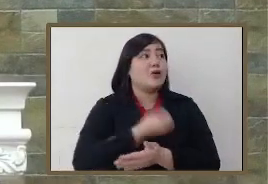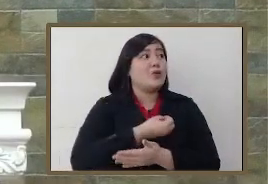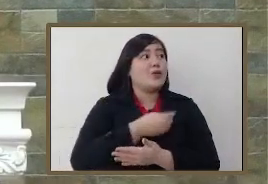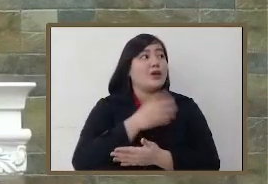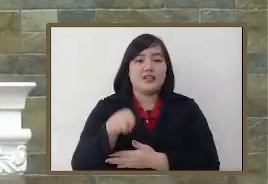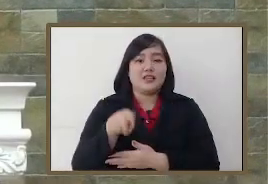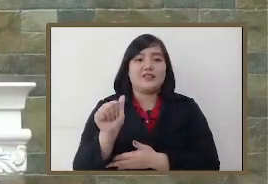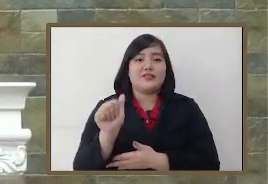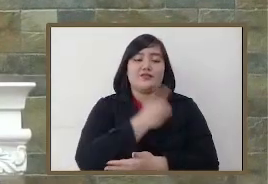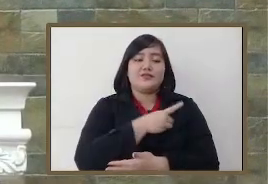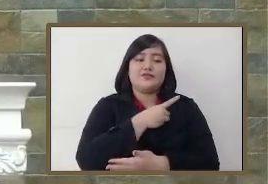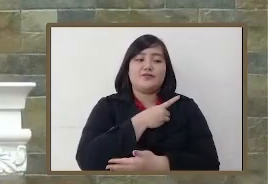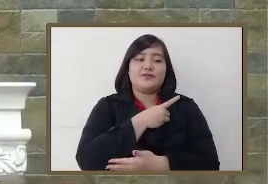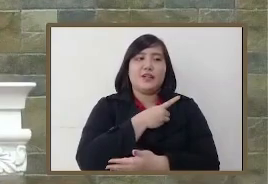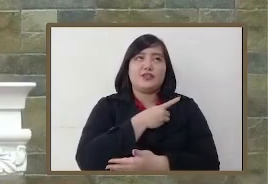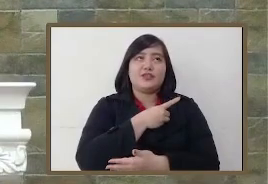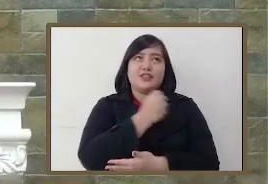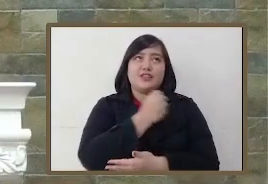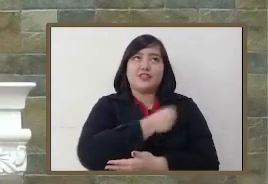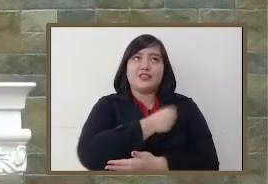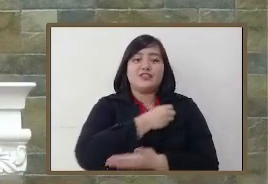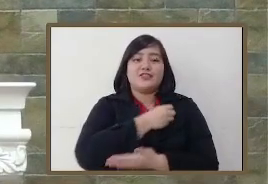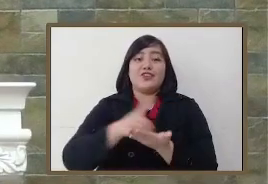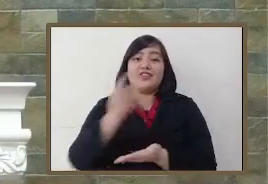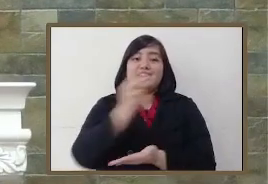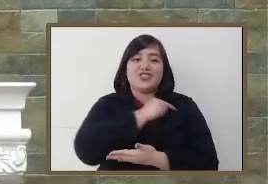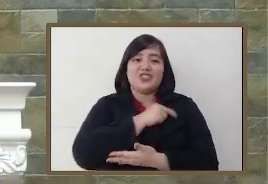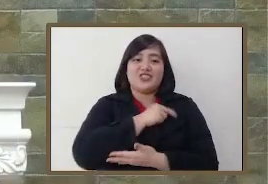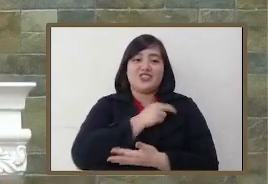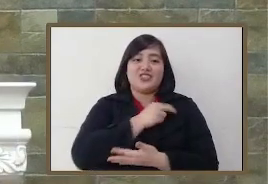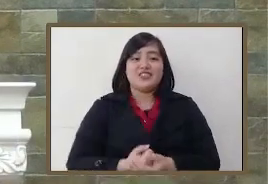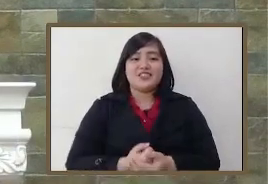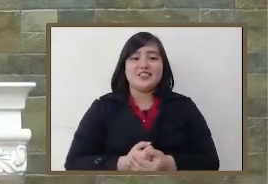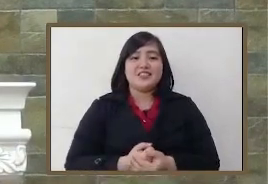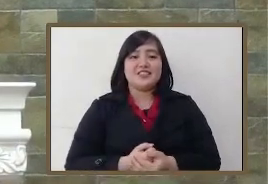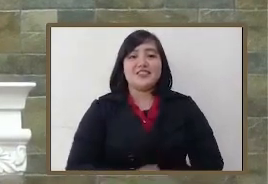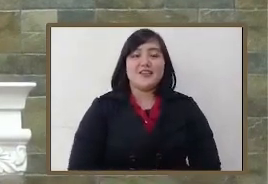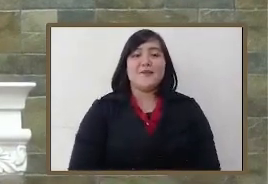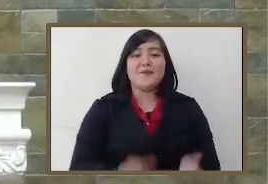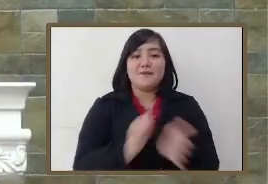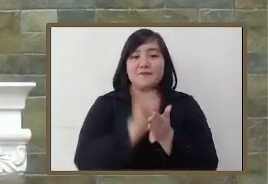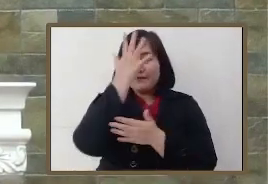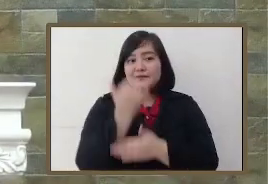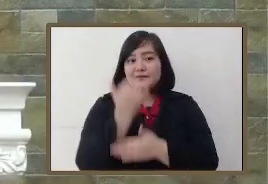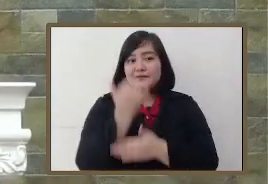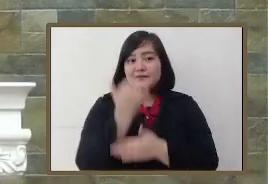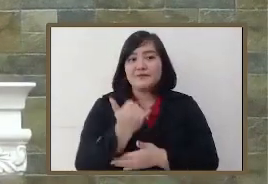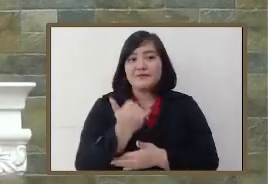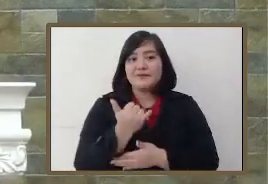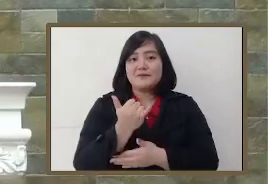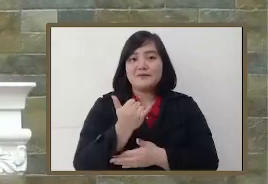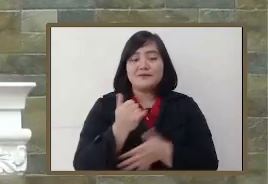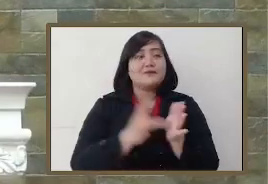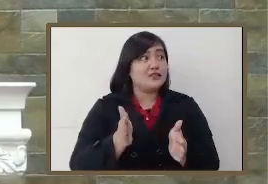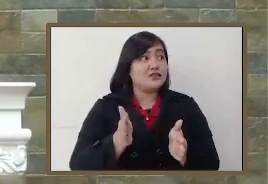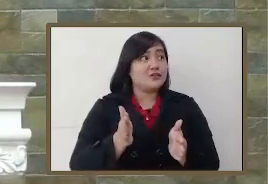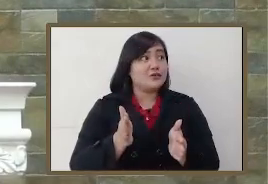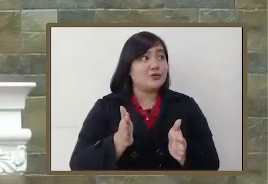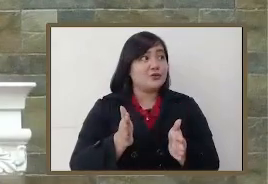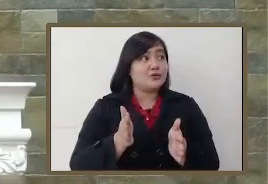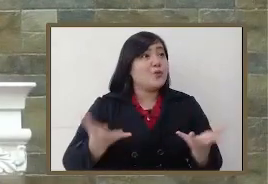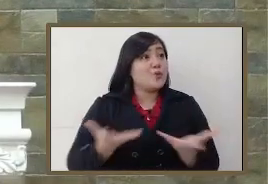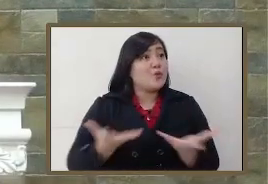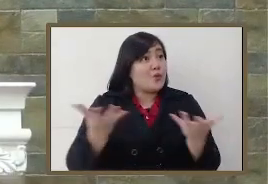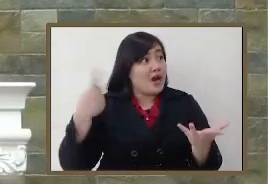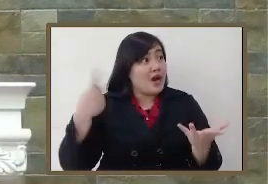divine nature. You see? Now, kaya nga po, mga kapatid, ang tao talaga, isang Kristiyano na kinaruruunan ng